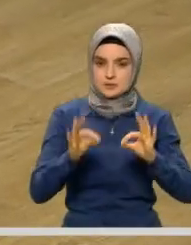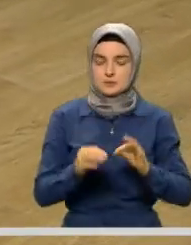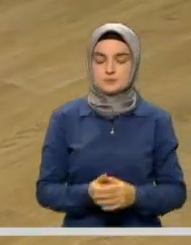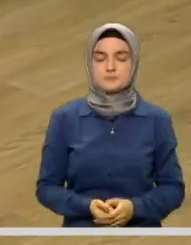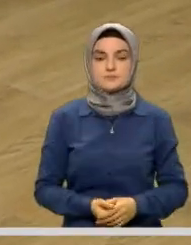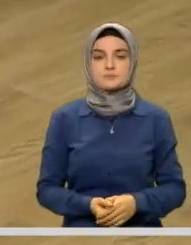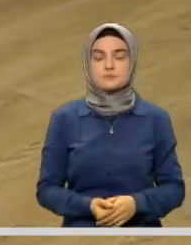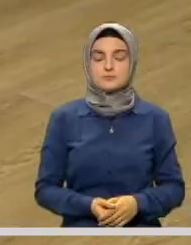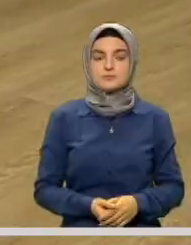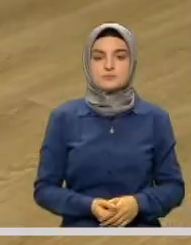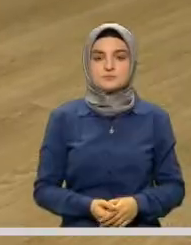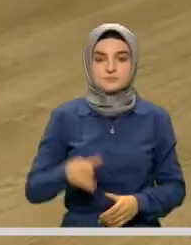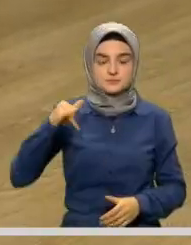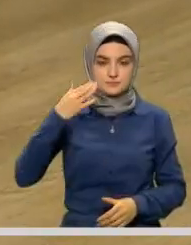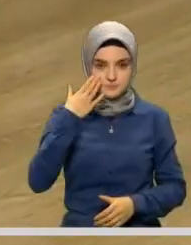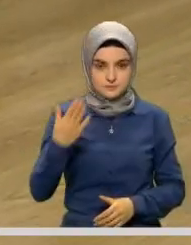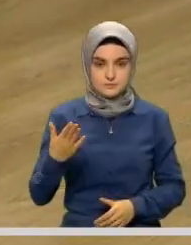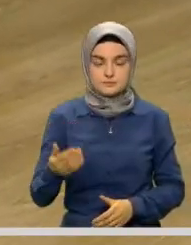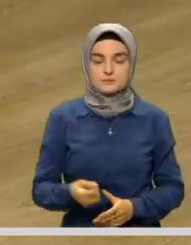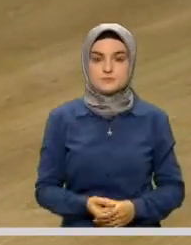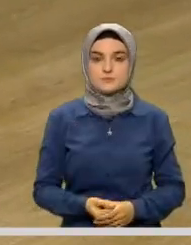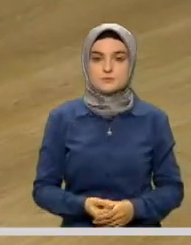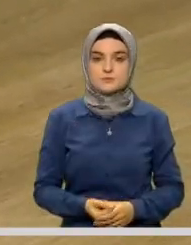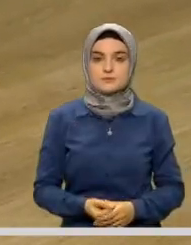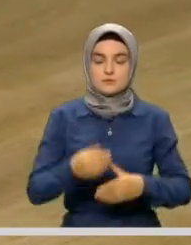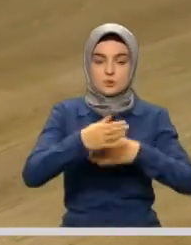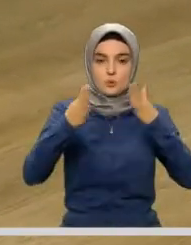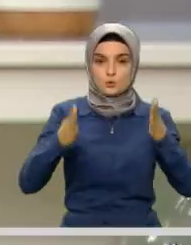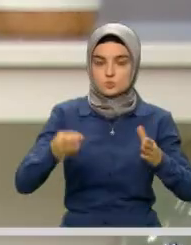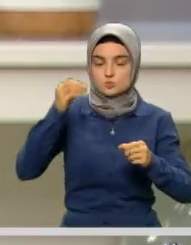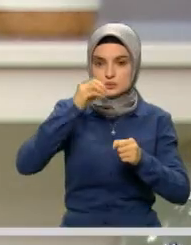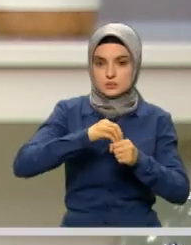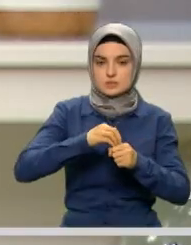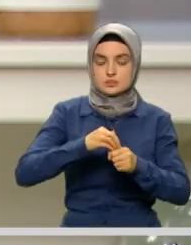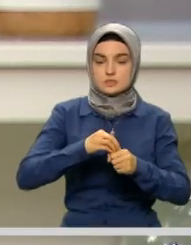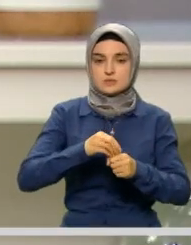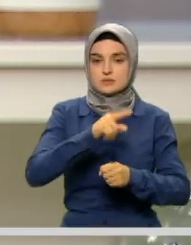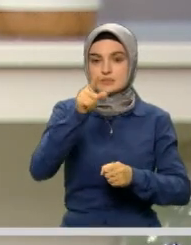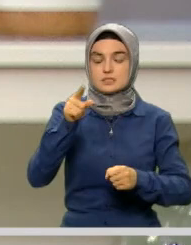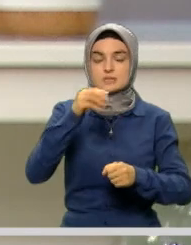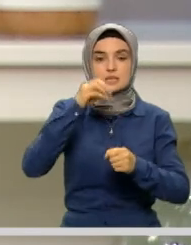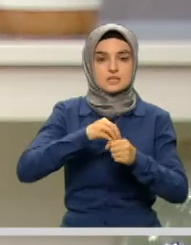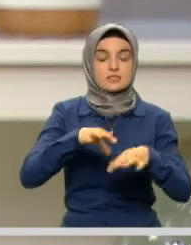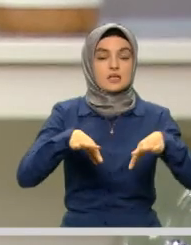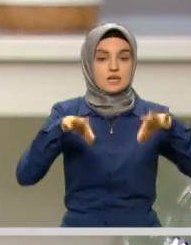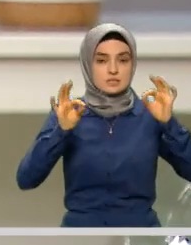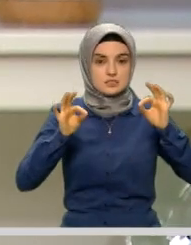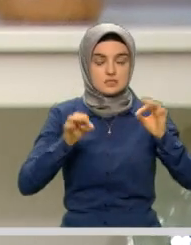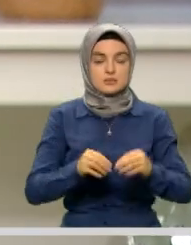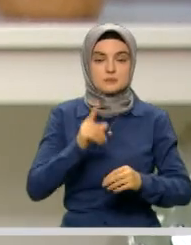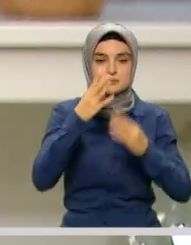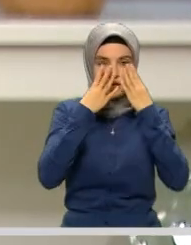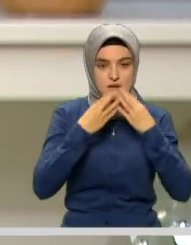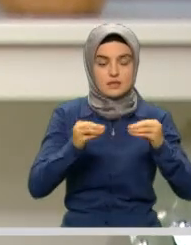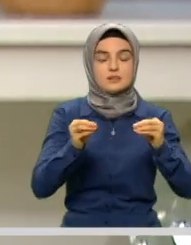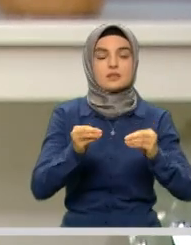yapalım efendim. Yanımda görmekte olduğunuz şu an elime aldım. İşte bu kutunun içerisinde sizler için hazırladığımız bir hediye var.